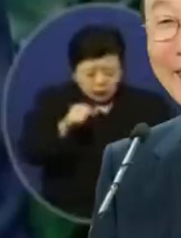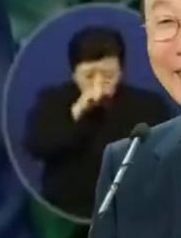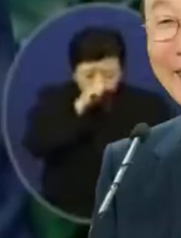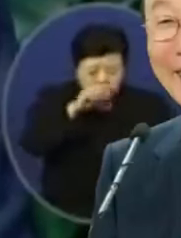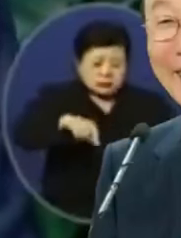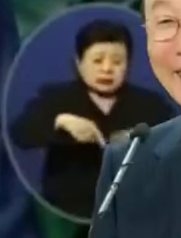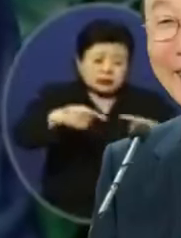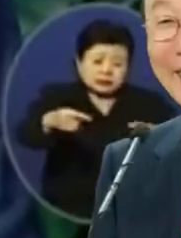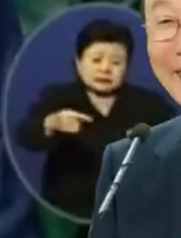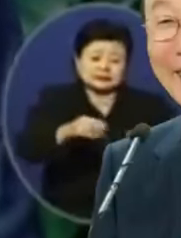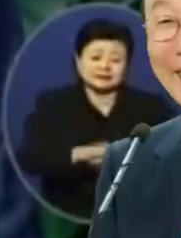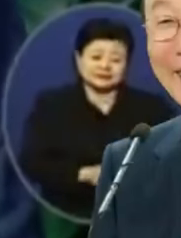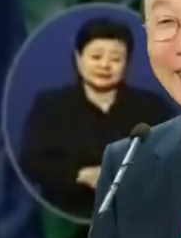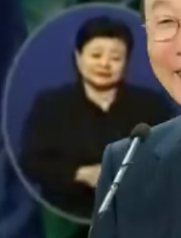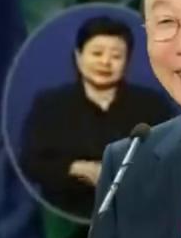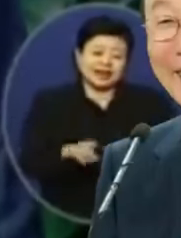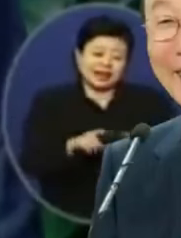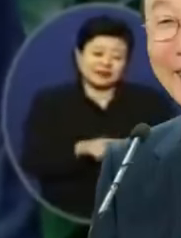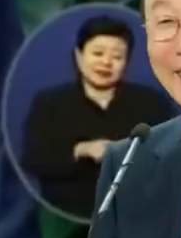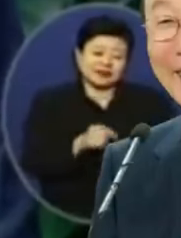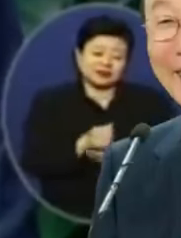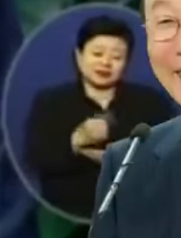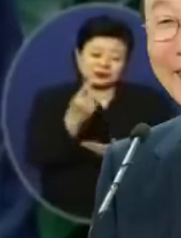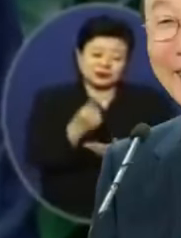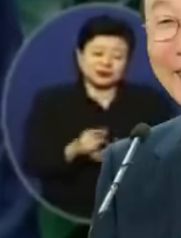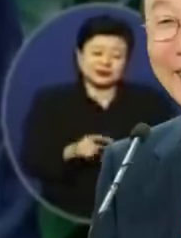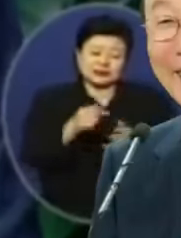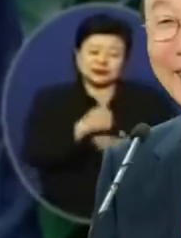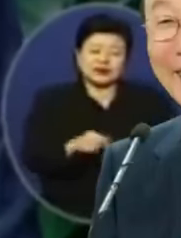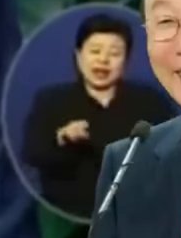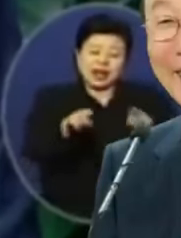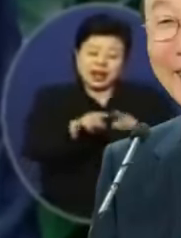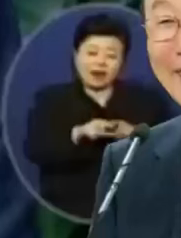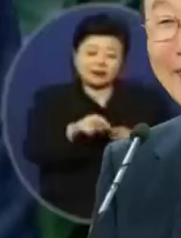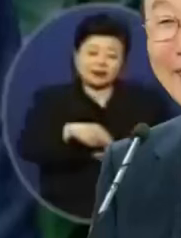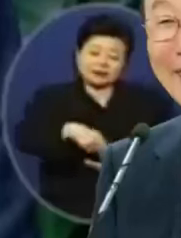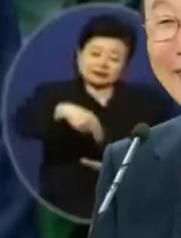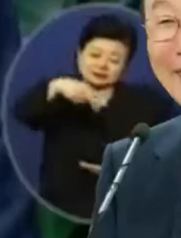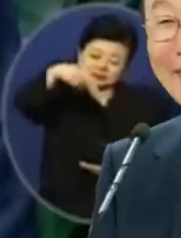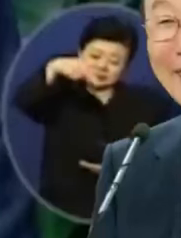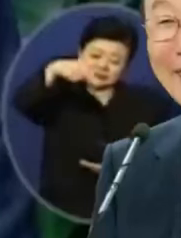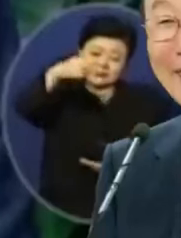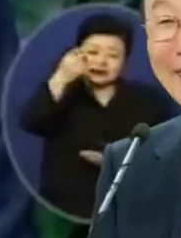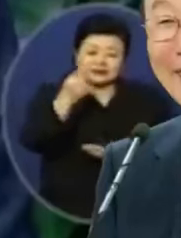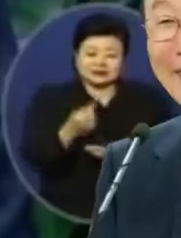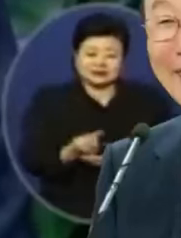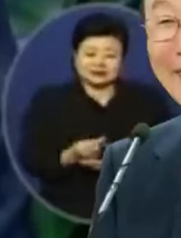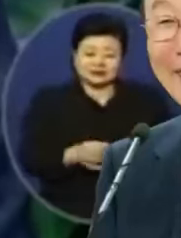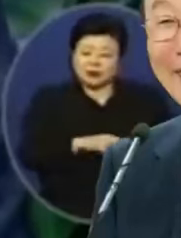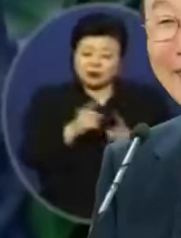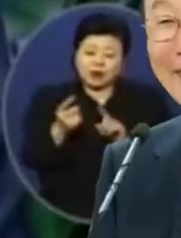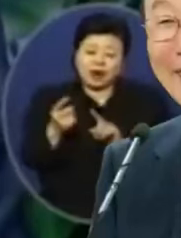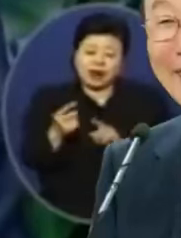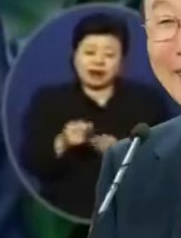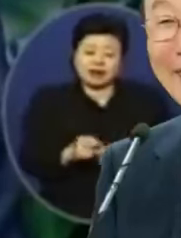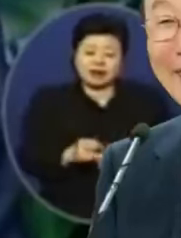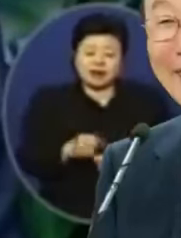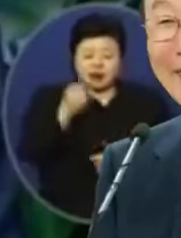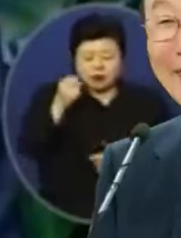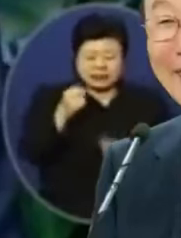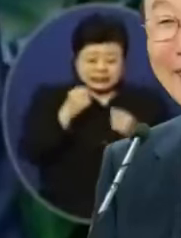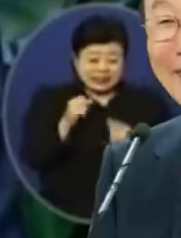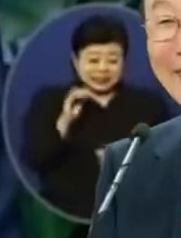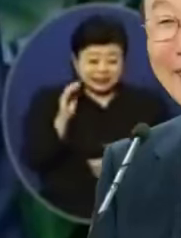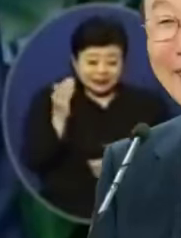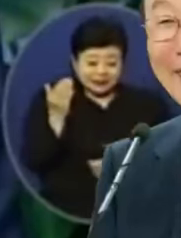들어가서 같이 있다가 주님 재림하신 날 주와 같이 재림하여 내려와서 부활의 몸을 얻어 영원히 살게 되었다는